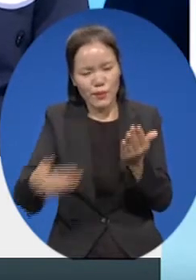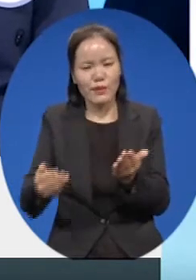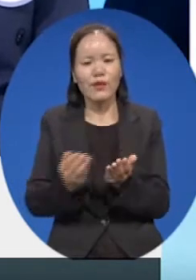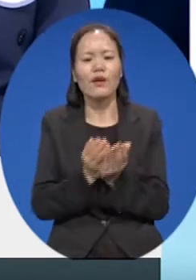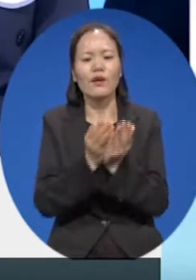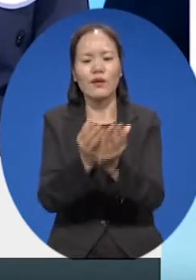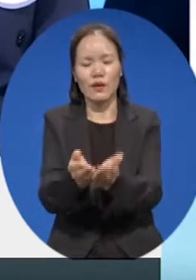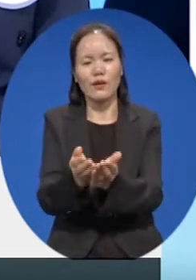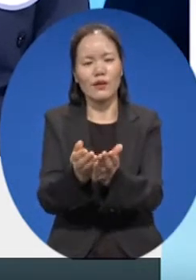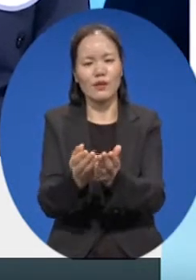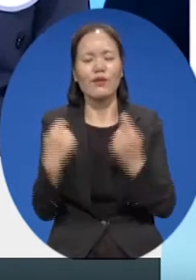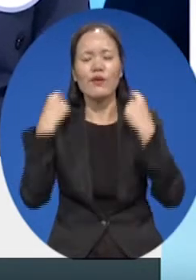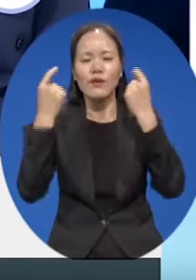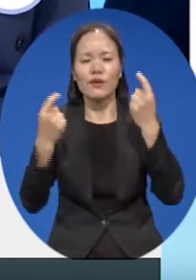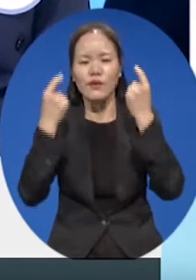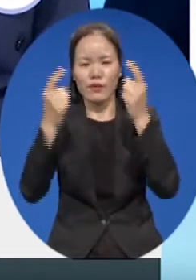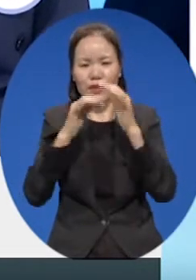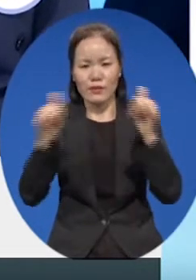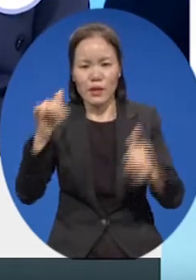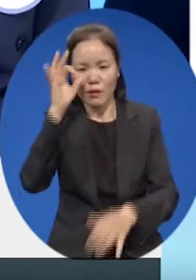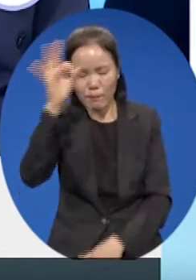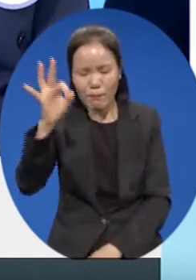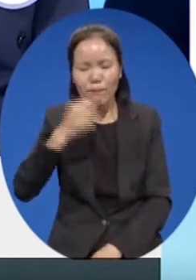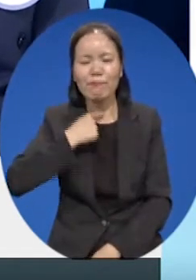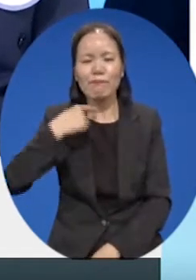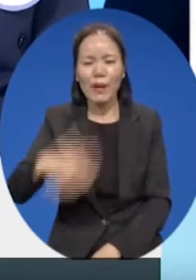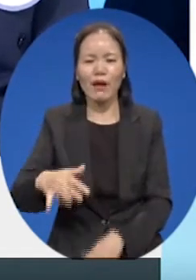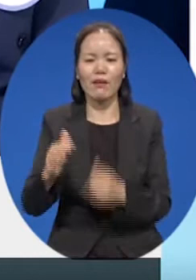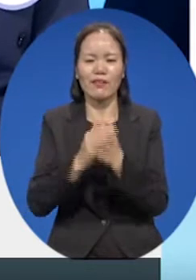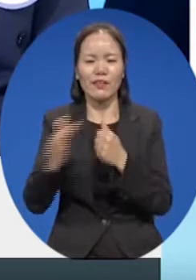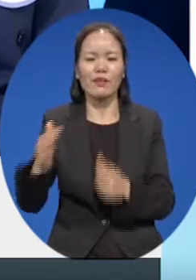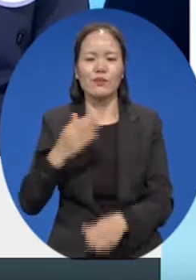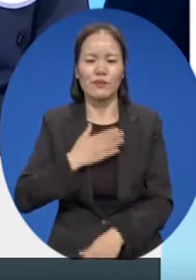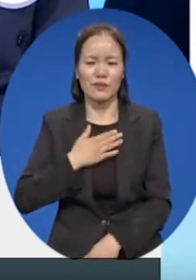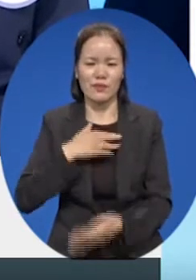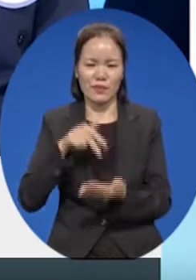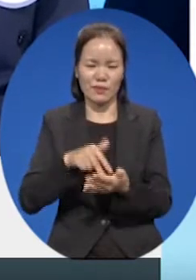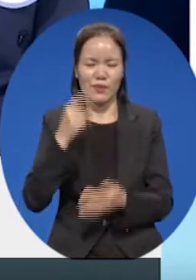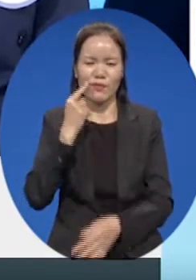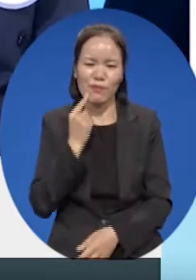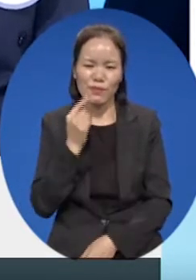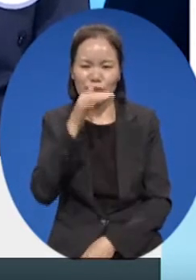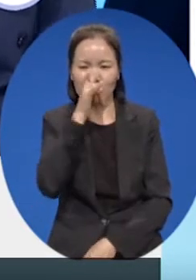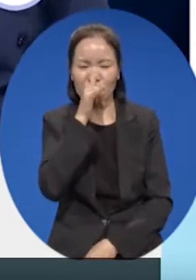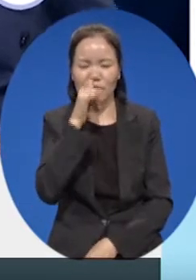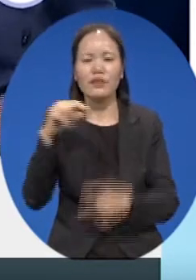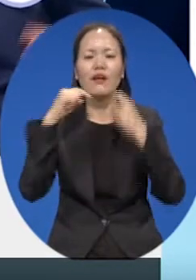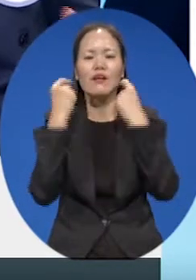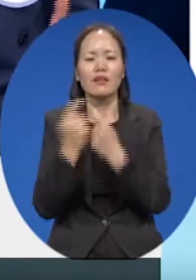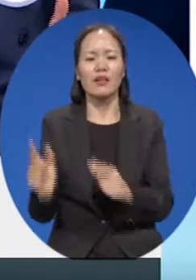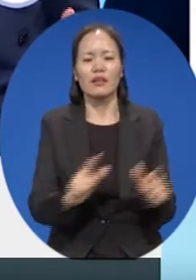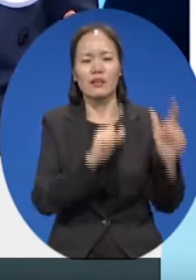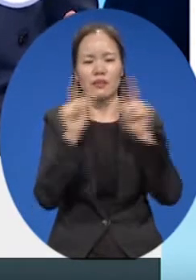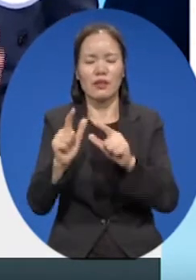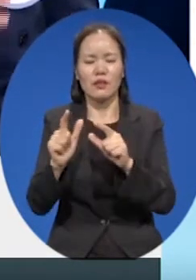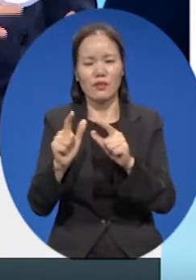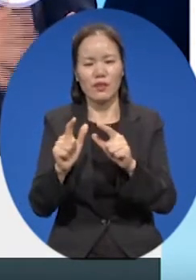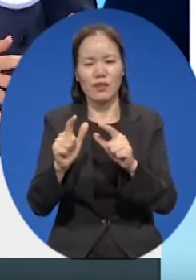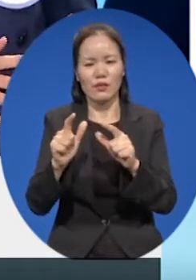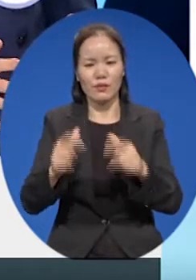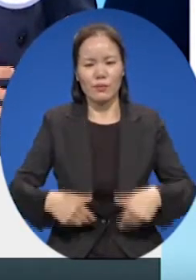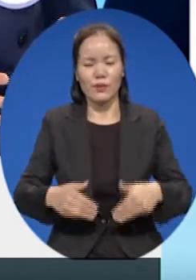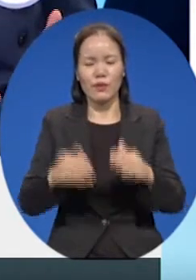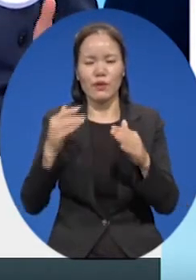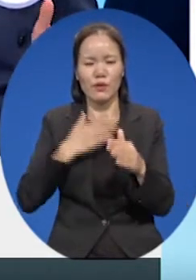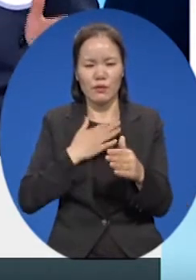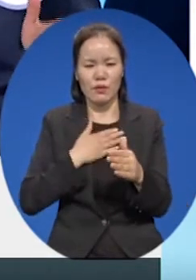분 여행을 하고 그런 분을 본 적이 없거든요. 그래서 일단 부럽고 이분이 어떤 사생활의 영역도 공인이라고 하더라도 본인이